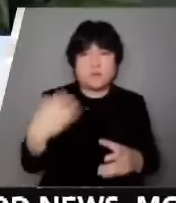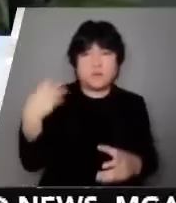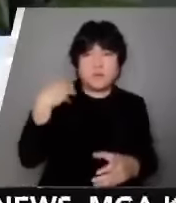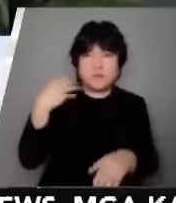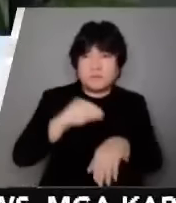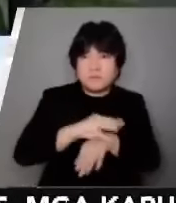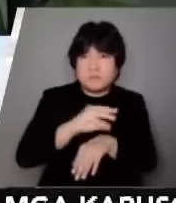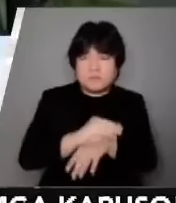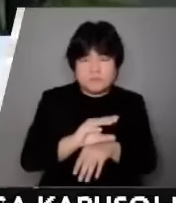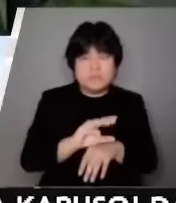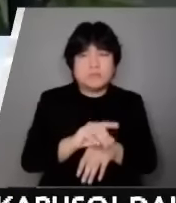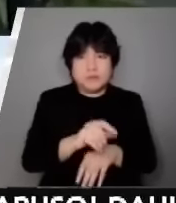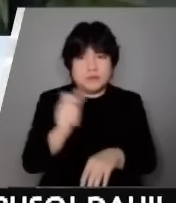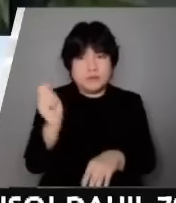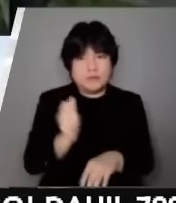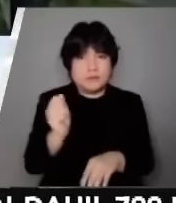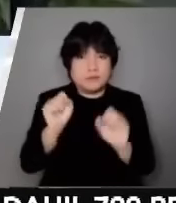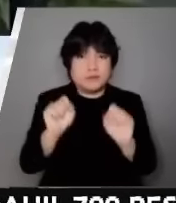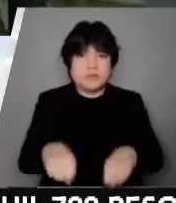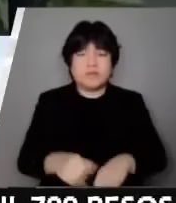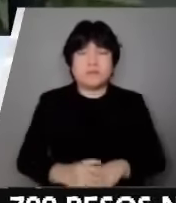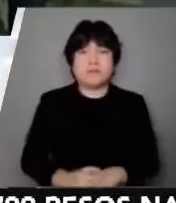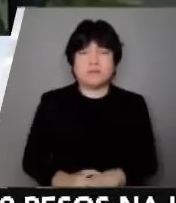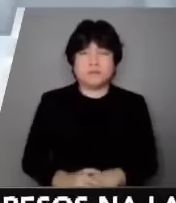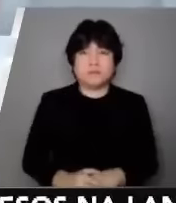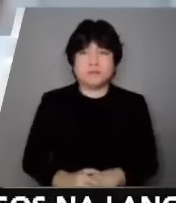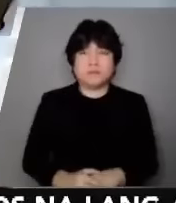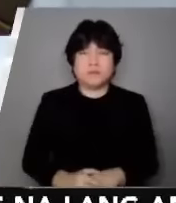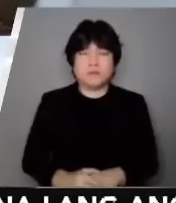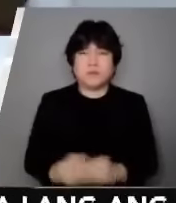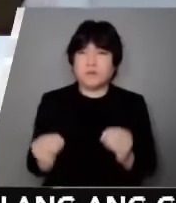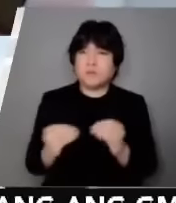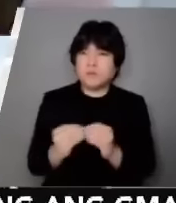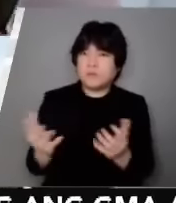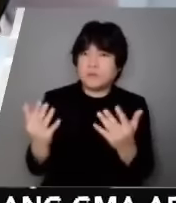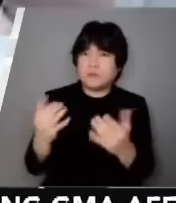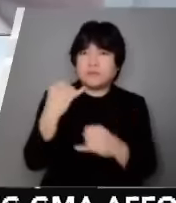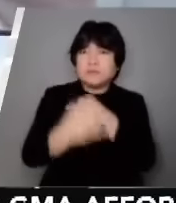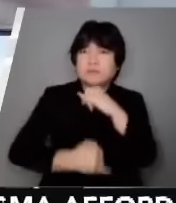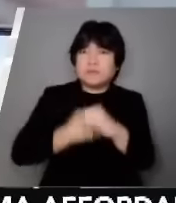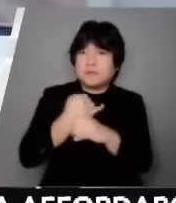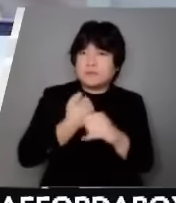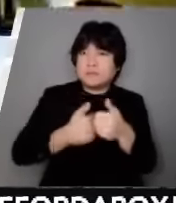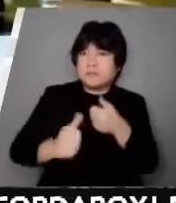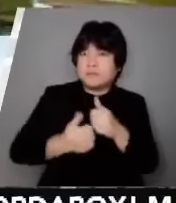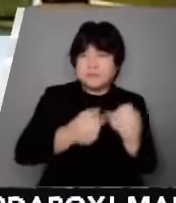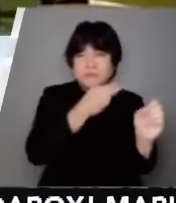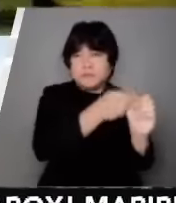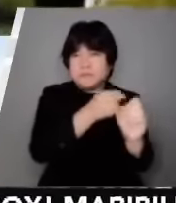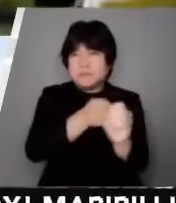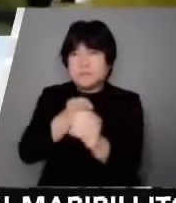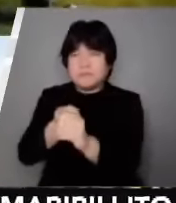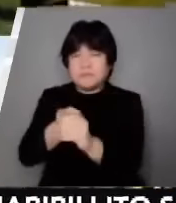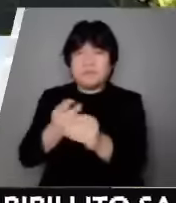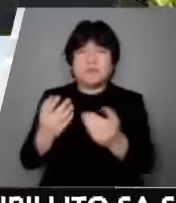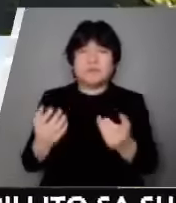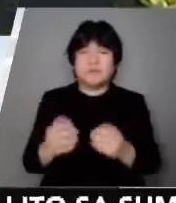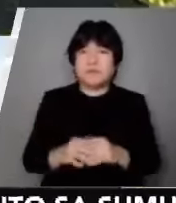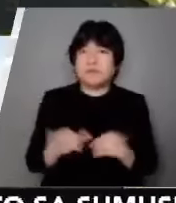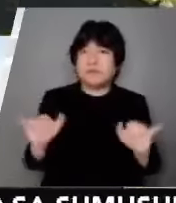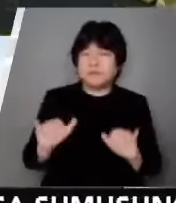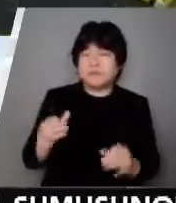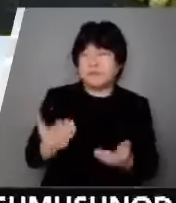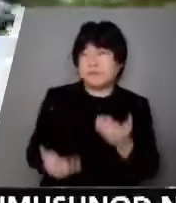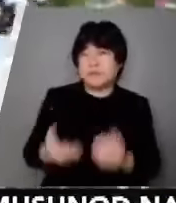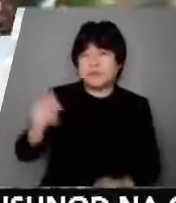Olympic Committee ang pagsali ng Pinoy athletes sa mas maraming international competition at ang pagkuha ng dayuhang coaches na huhubog